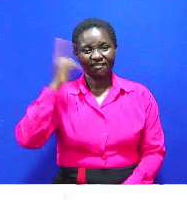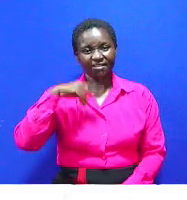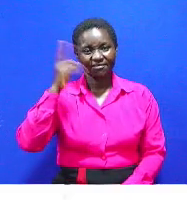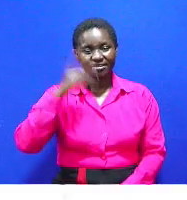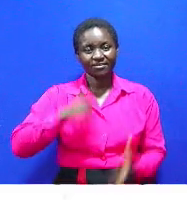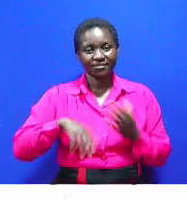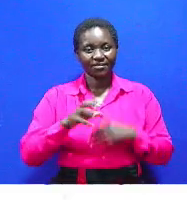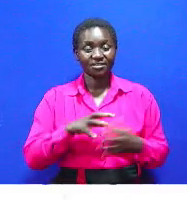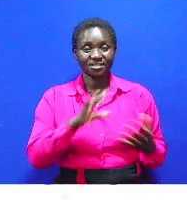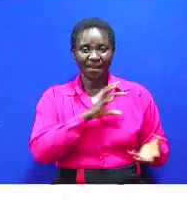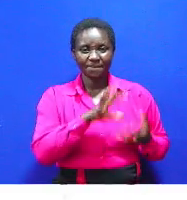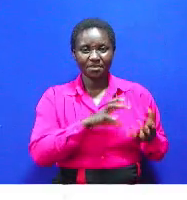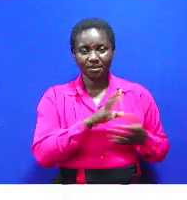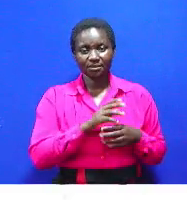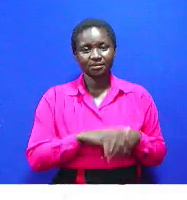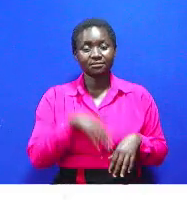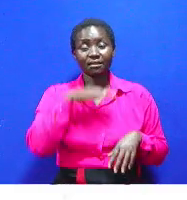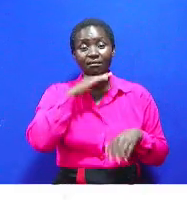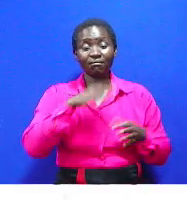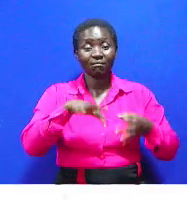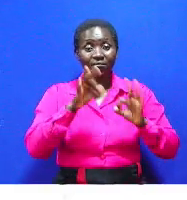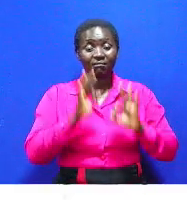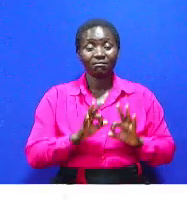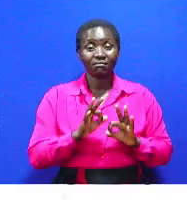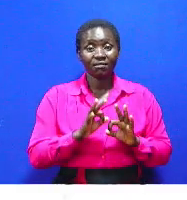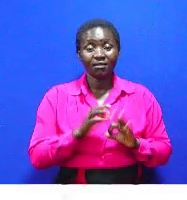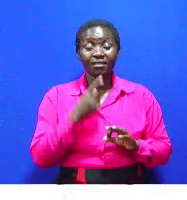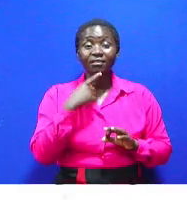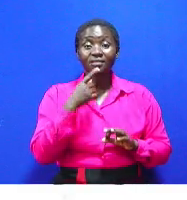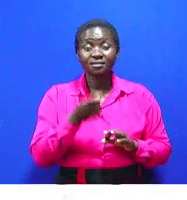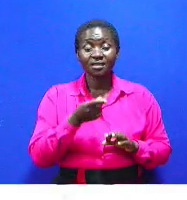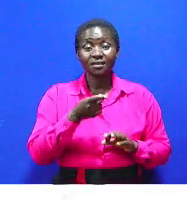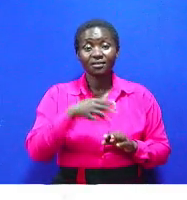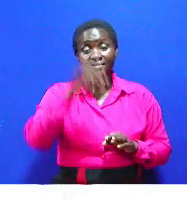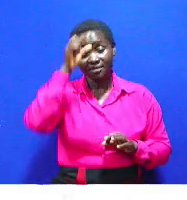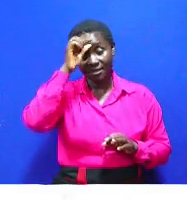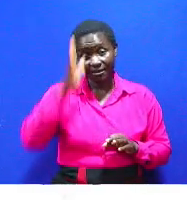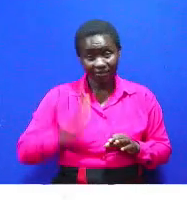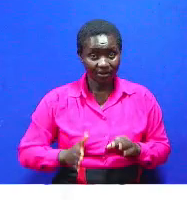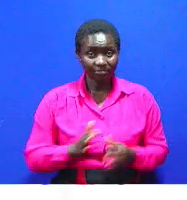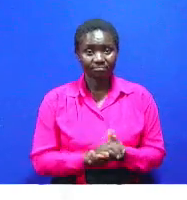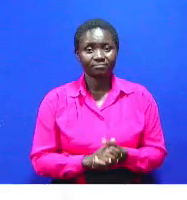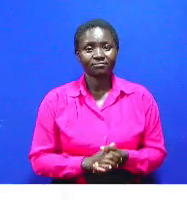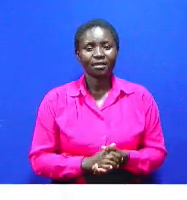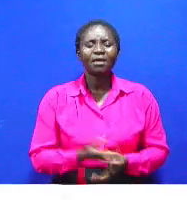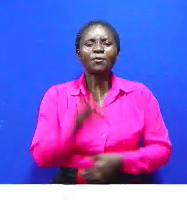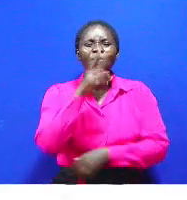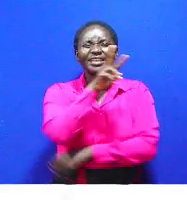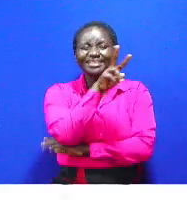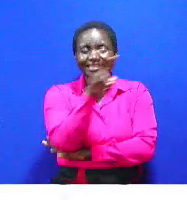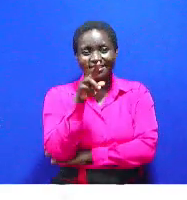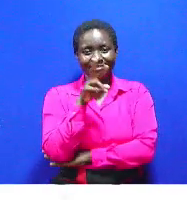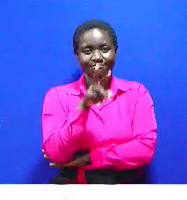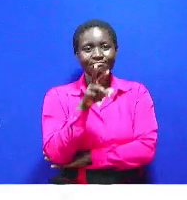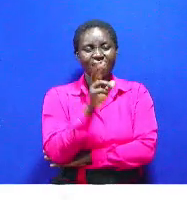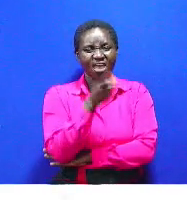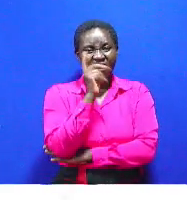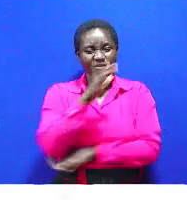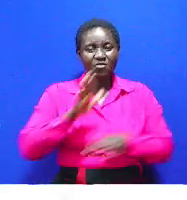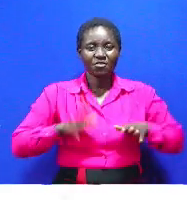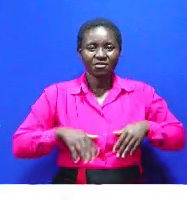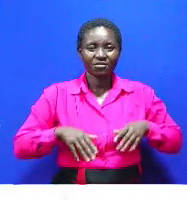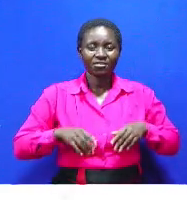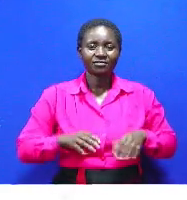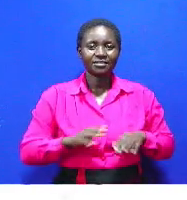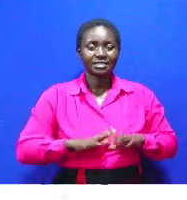mwataka kuburukani kya bansimba moko gende mekutano ya simba mwataka kuburukani kya bansimba ntoroche omongina kuaroche buna tuwa